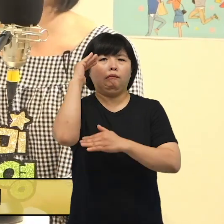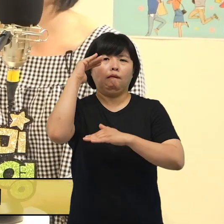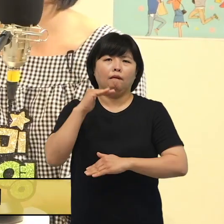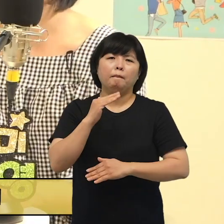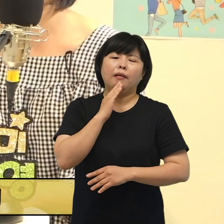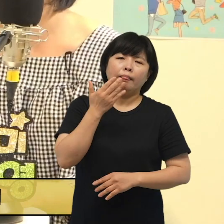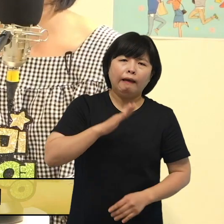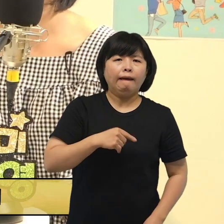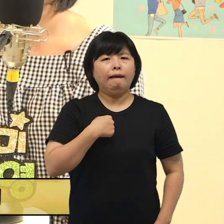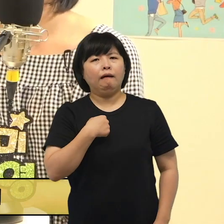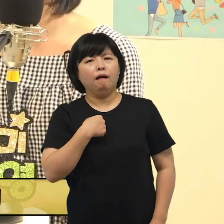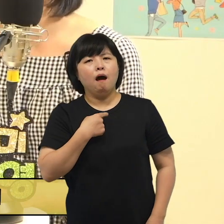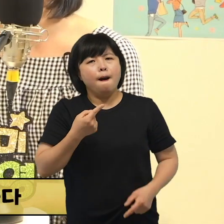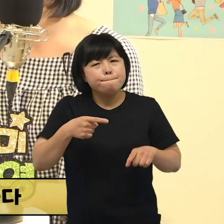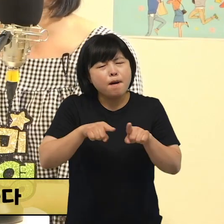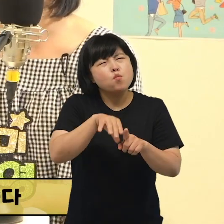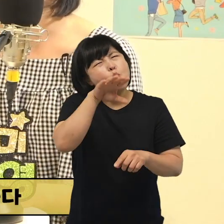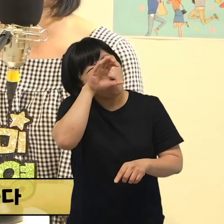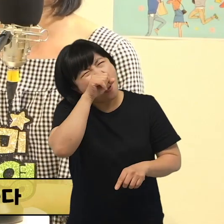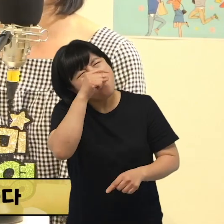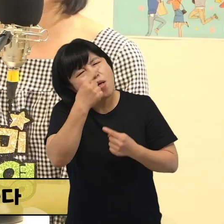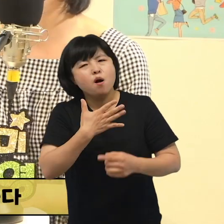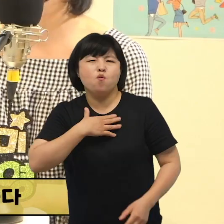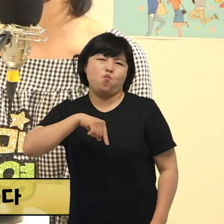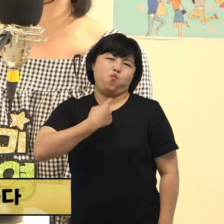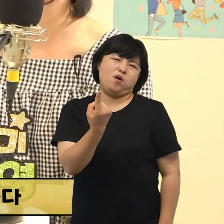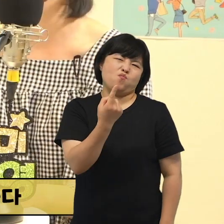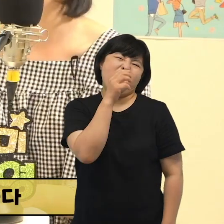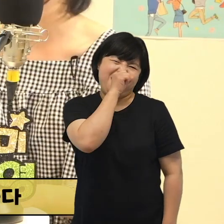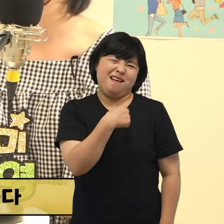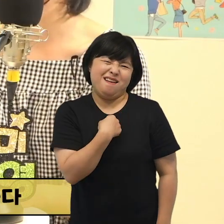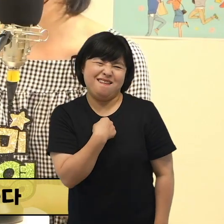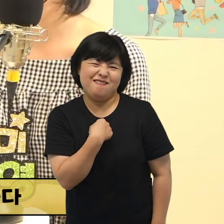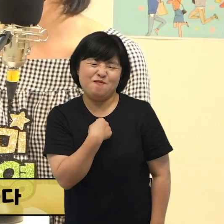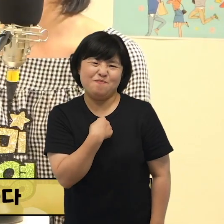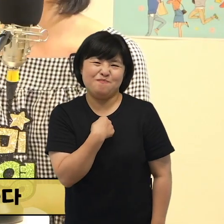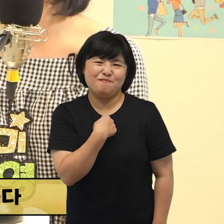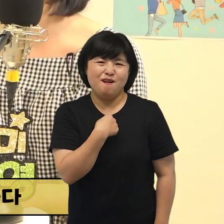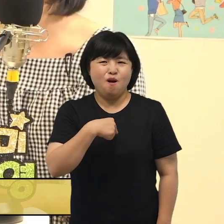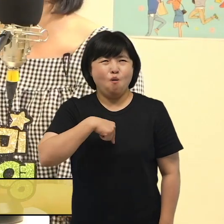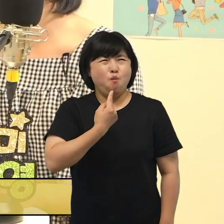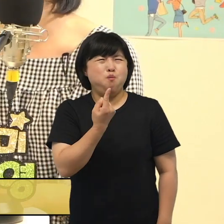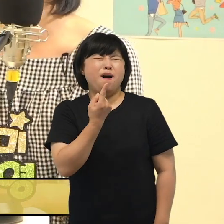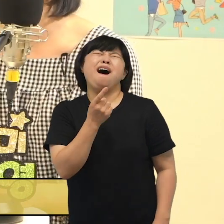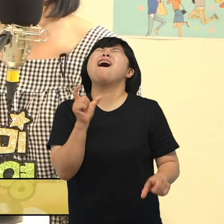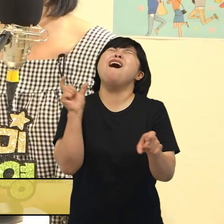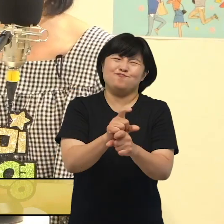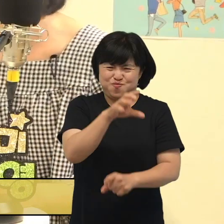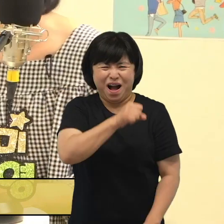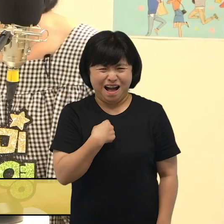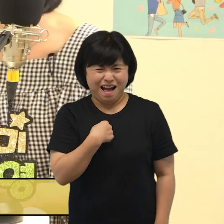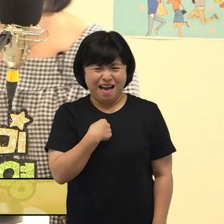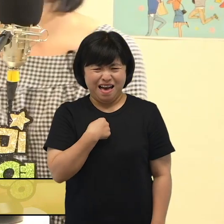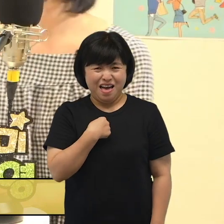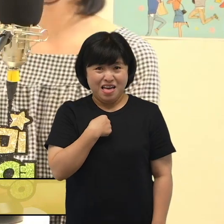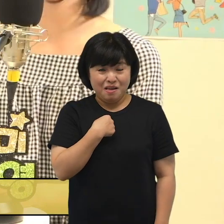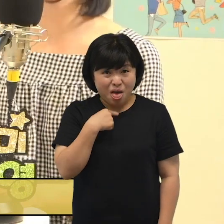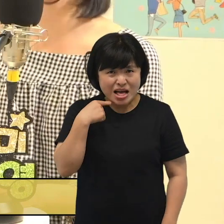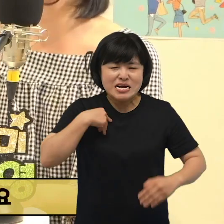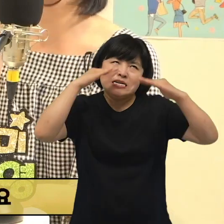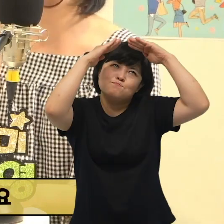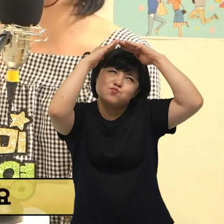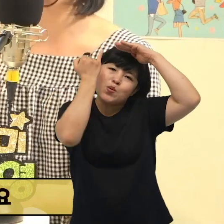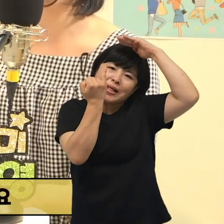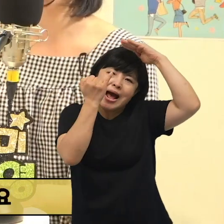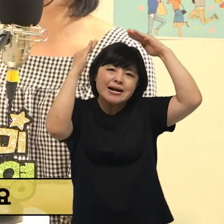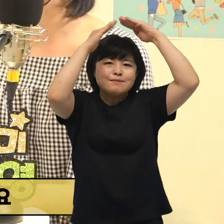제 얘기이기도 한데 함께도 좋지만 혼자도 너무 좋다. 지금 혼자가 더 좋을 때도 있다. 왜